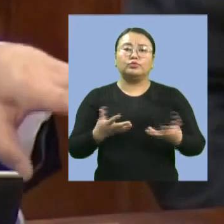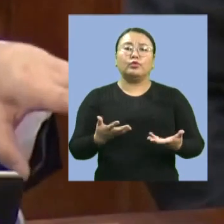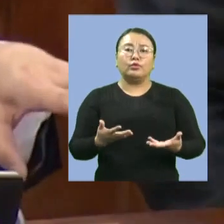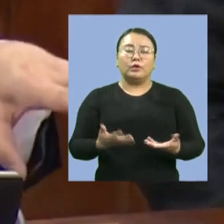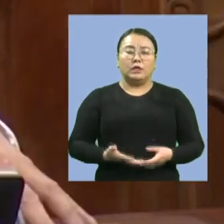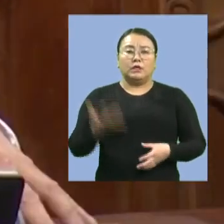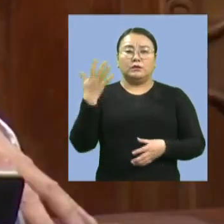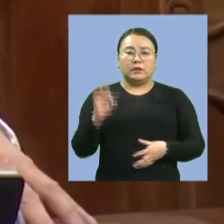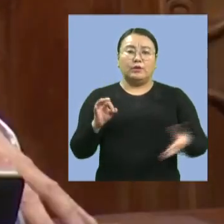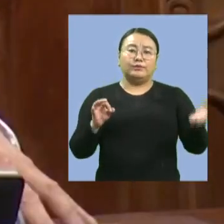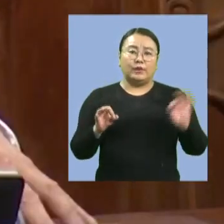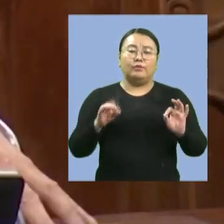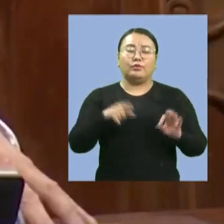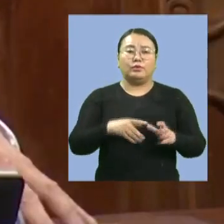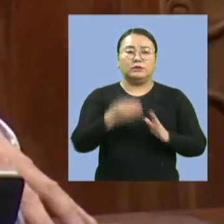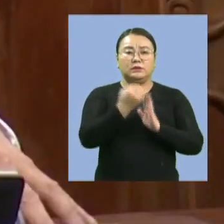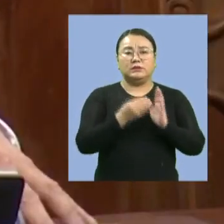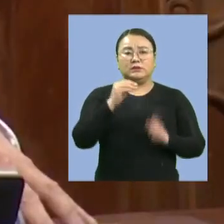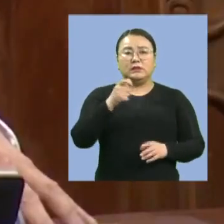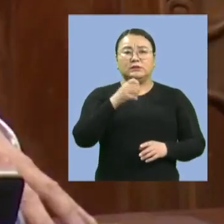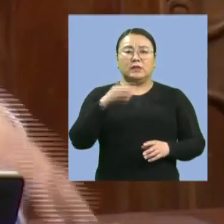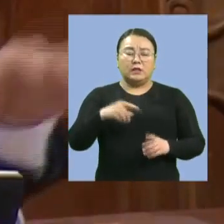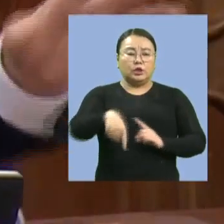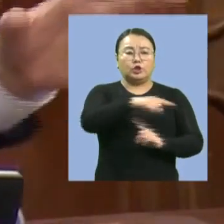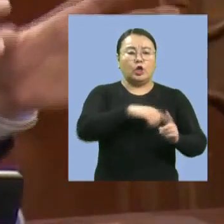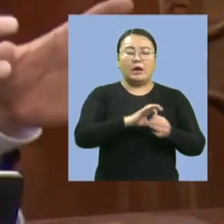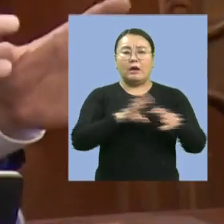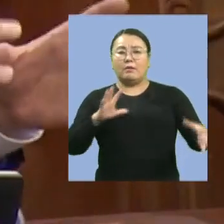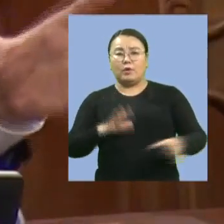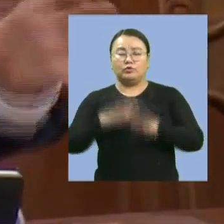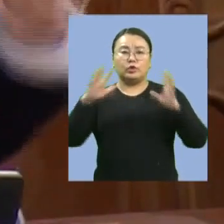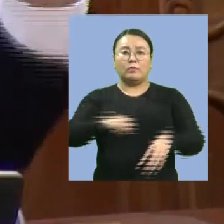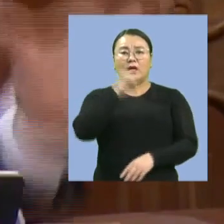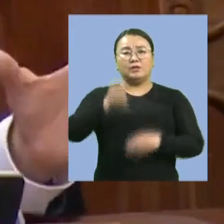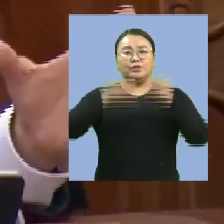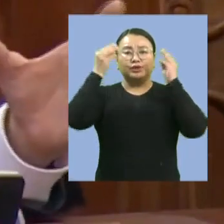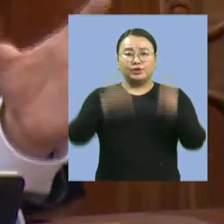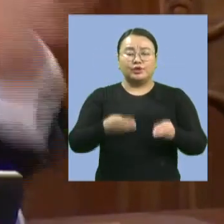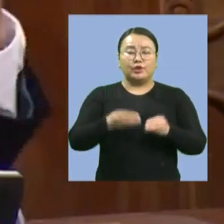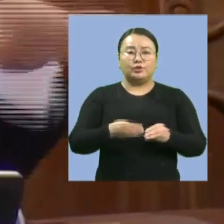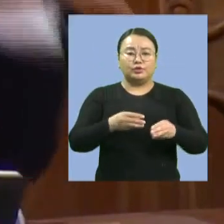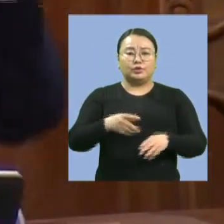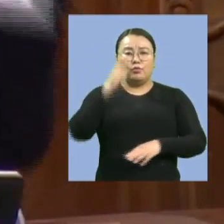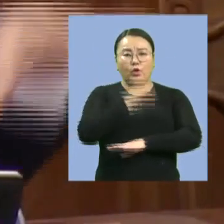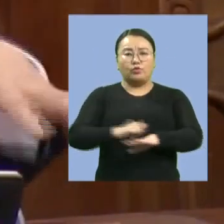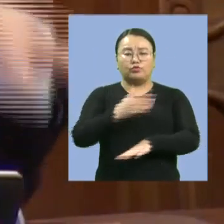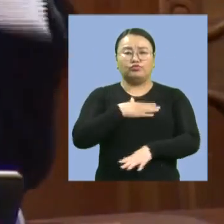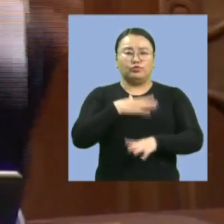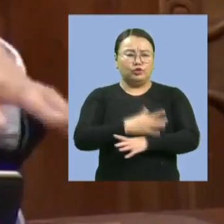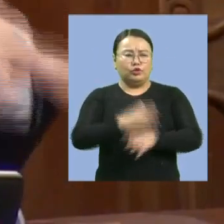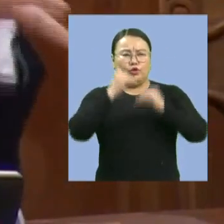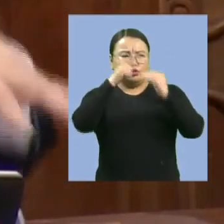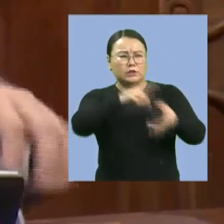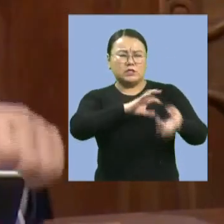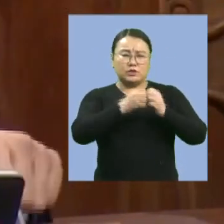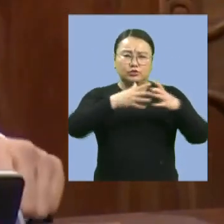мэдээд байгаа шүү дээ. Жигсаалтар орж иж байгаа гишүүч нь улс орны хэмжээнд ямар нэгэн тойргоос хамааралгүйгээр том том асуудлуудыг шийдэг, улс орны их орны